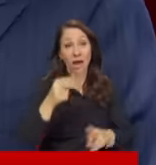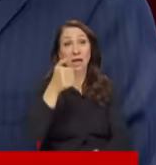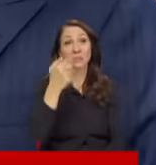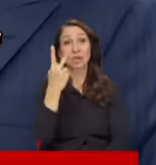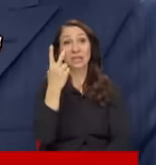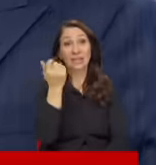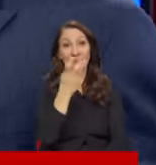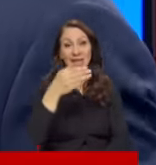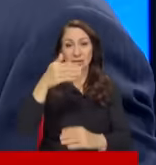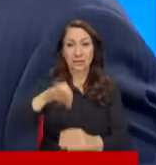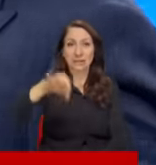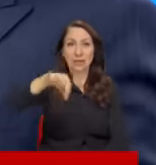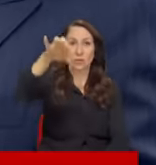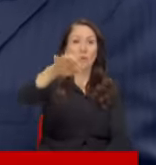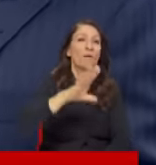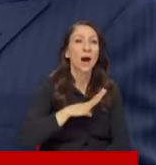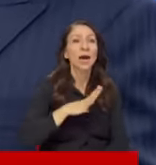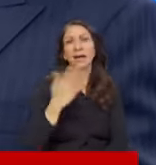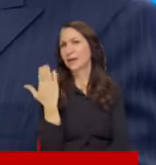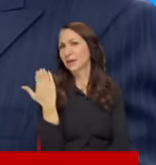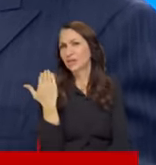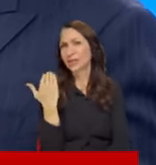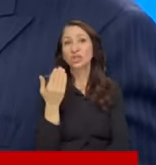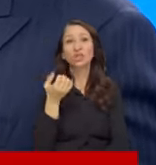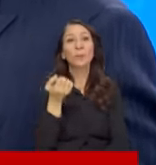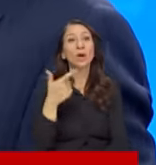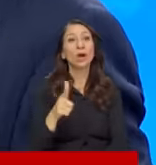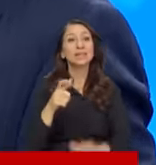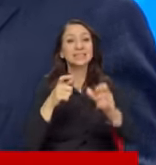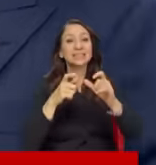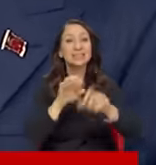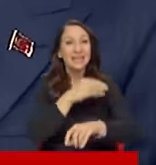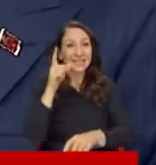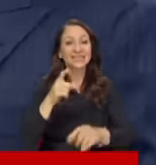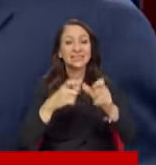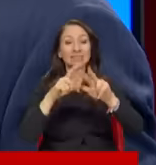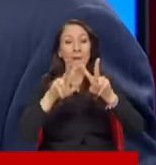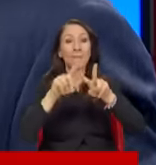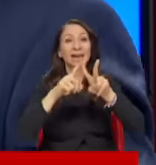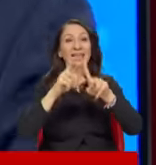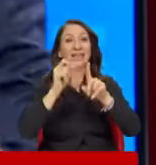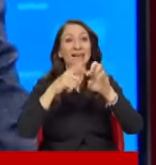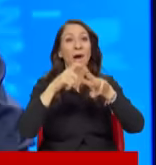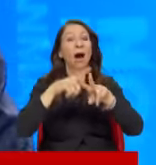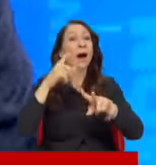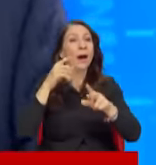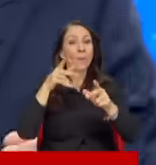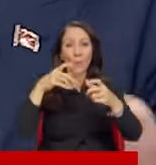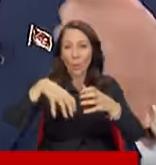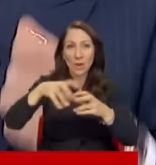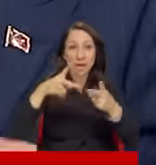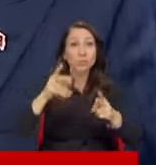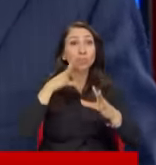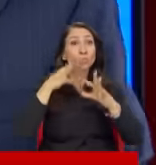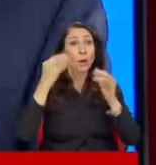tane istasyonu var daha Geçenlerde Eee Çekmeköy Sancaktepe Samandıra bölümünü açtık insanların mutlulukların e